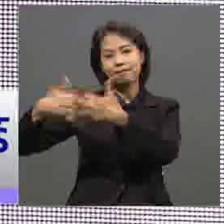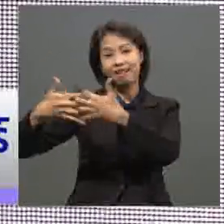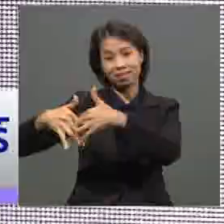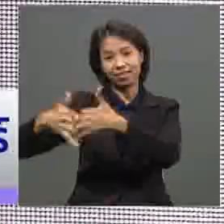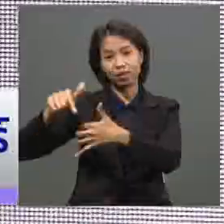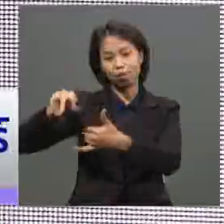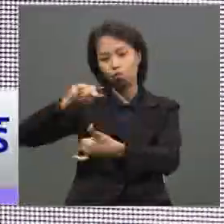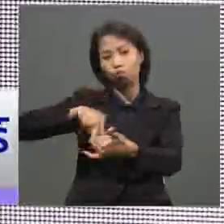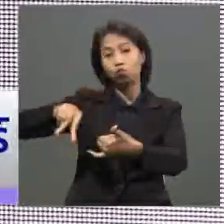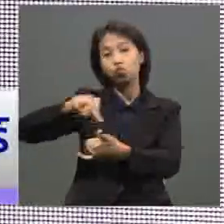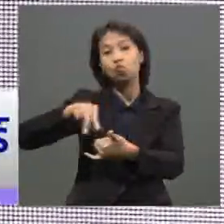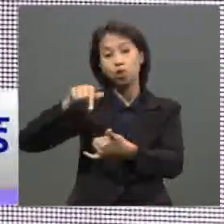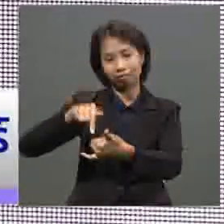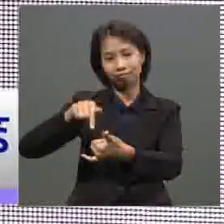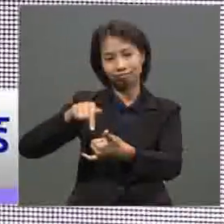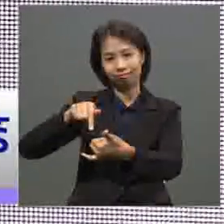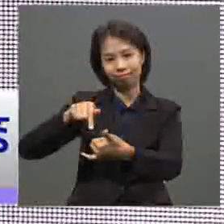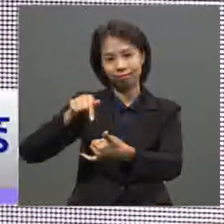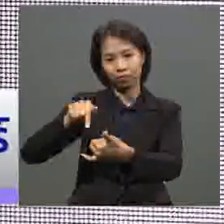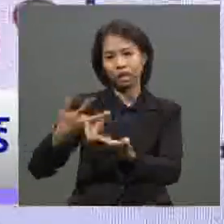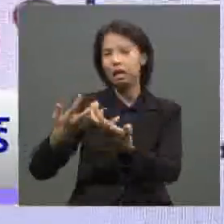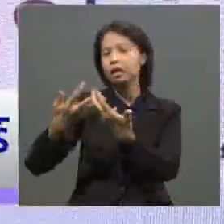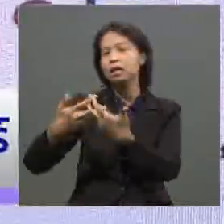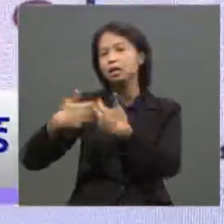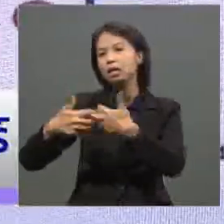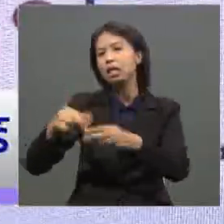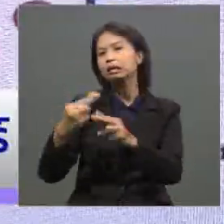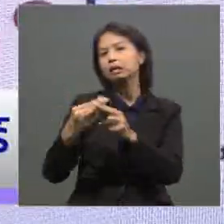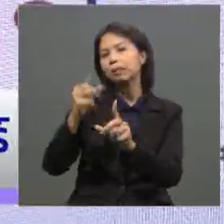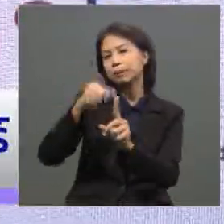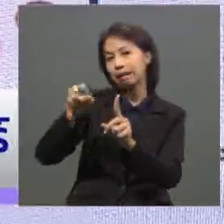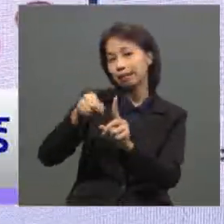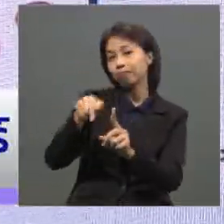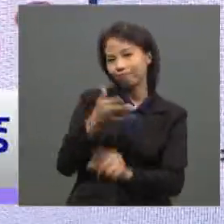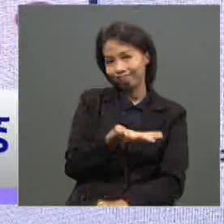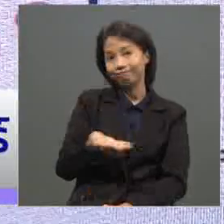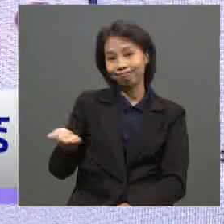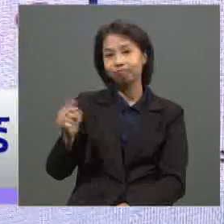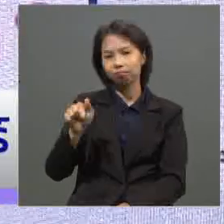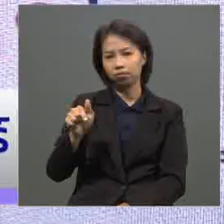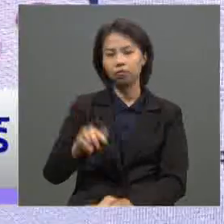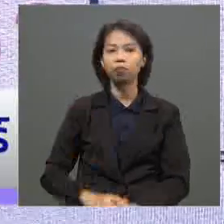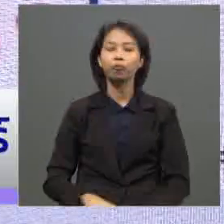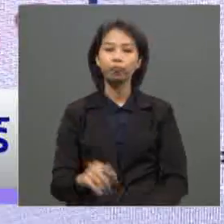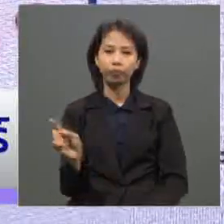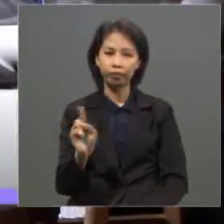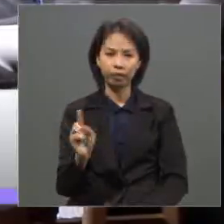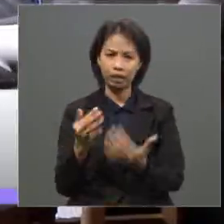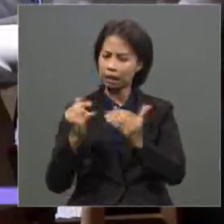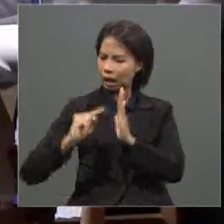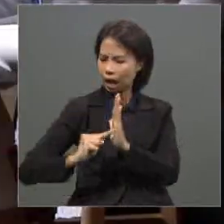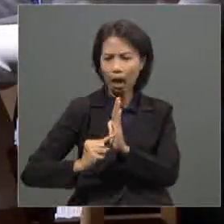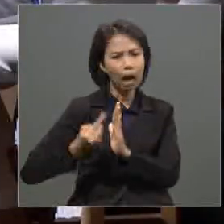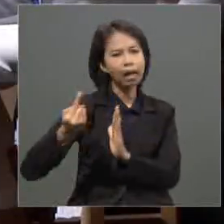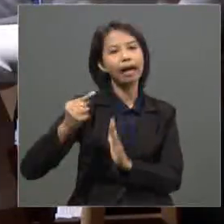spct / C simb Pro spectraรุ่น X3นะครับซึ่งเป็นแห่งแรกในโลก